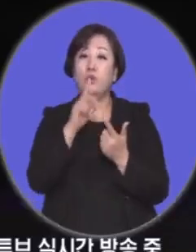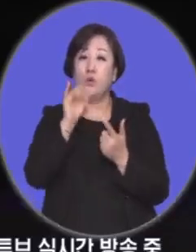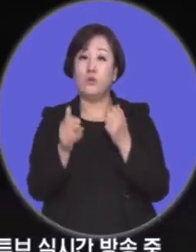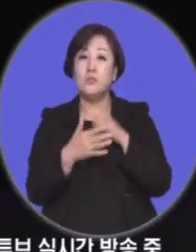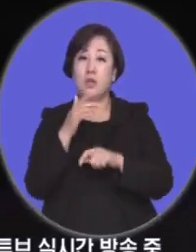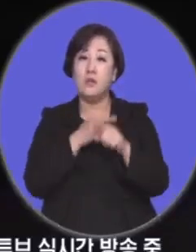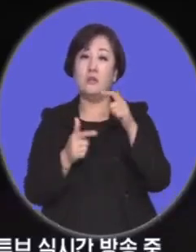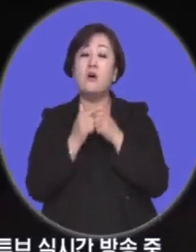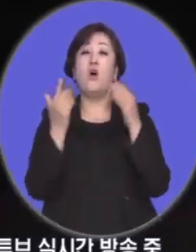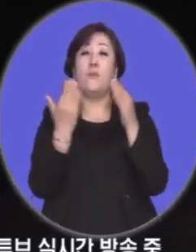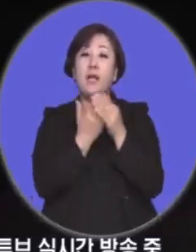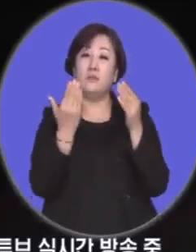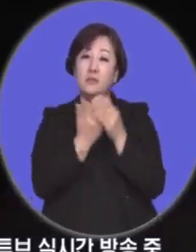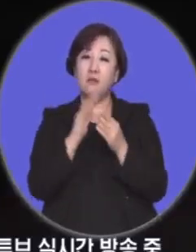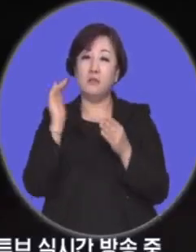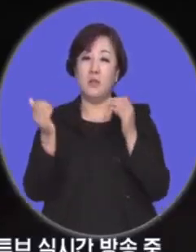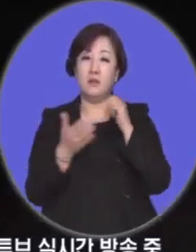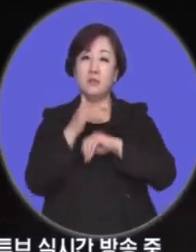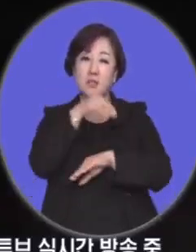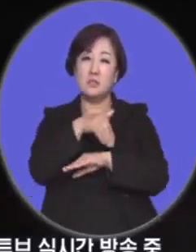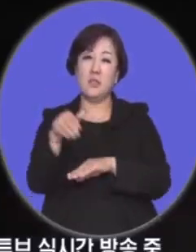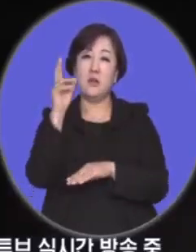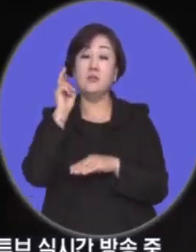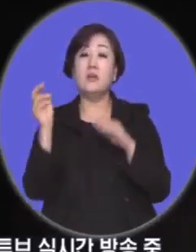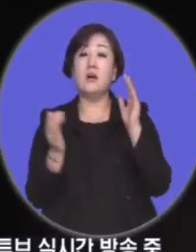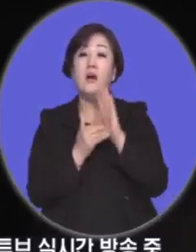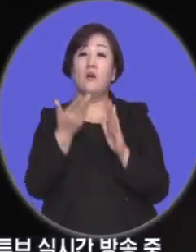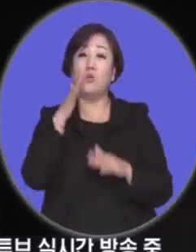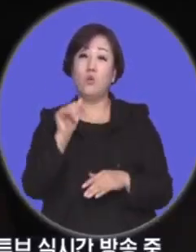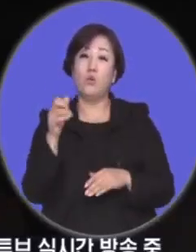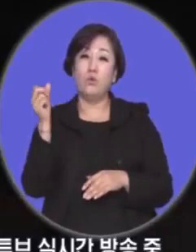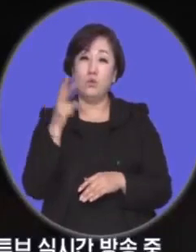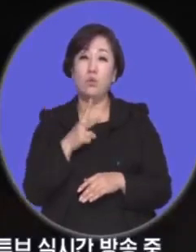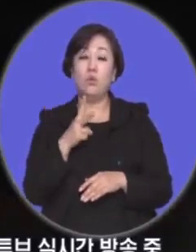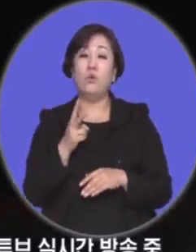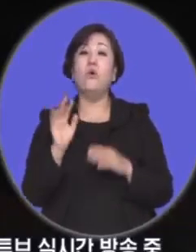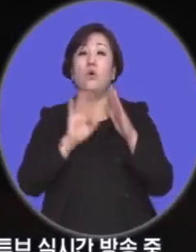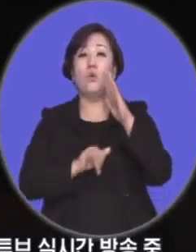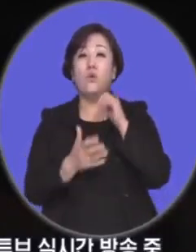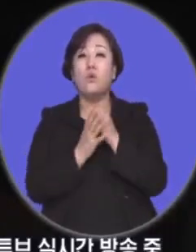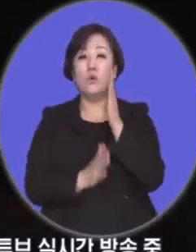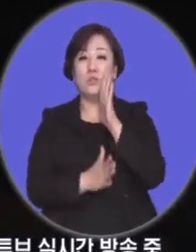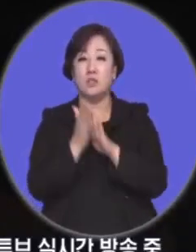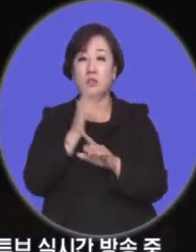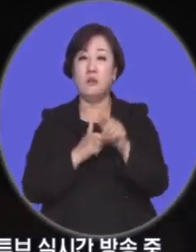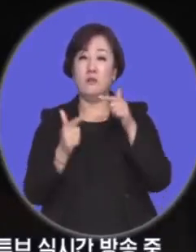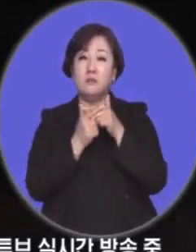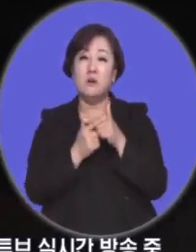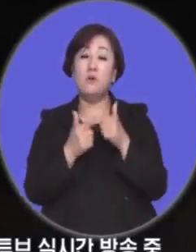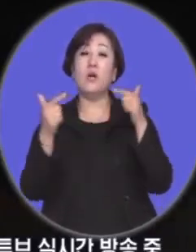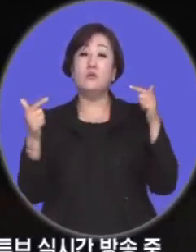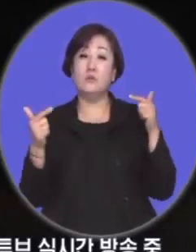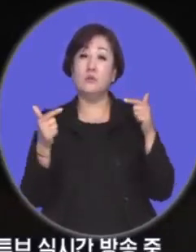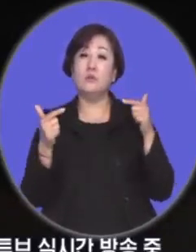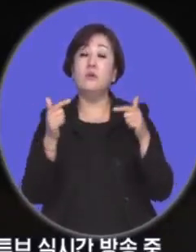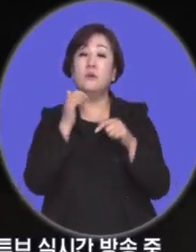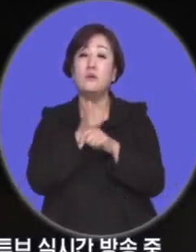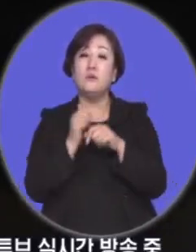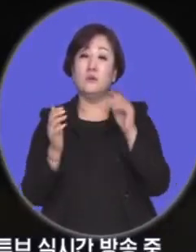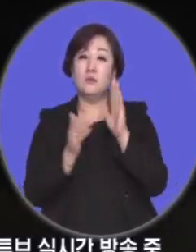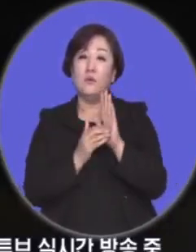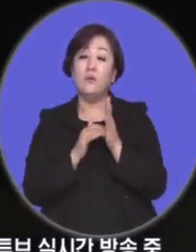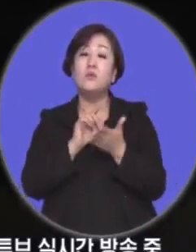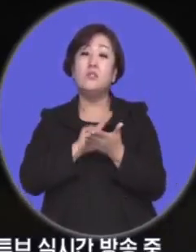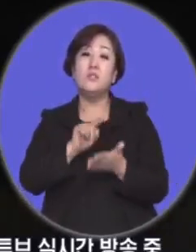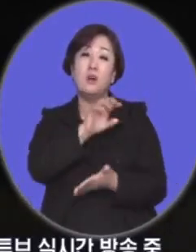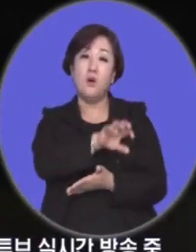전반적으로 발전할 것이다 이렇게 생각하고 있고요. 그에 따라서 공공시설 확충이라든지 우리